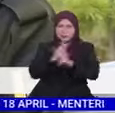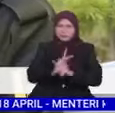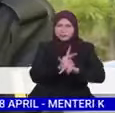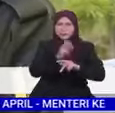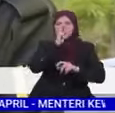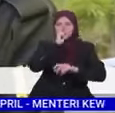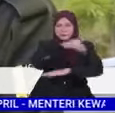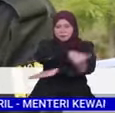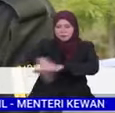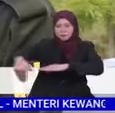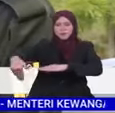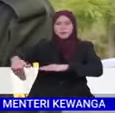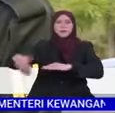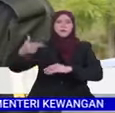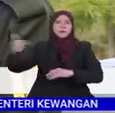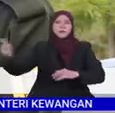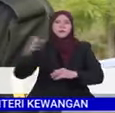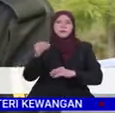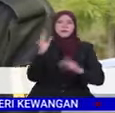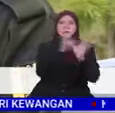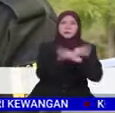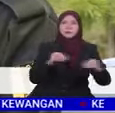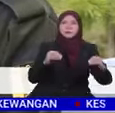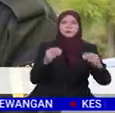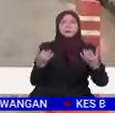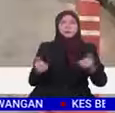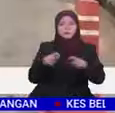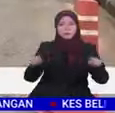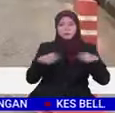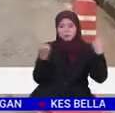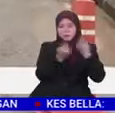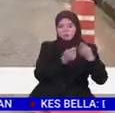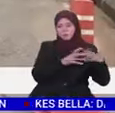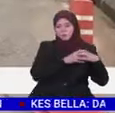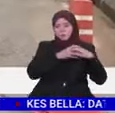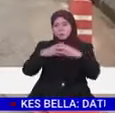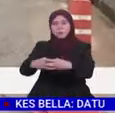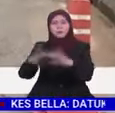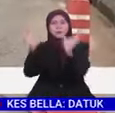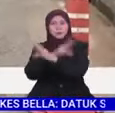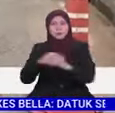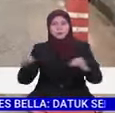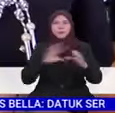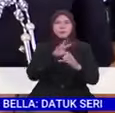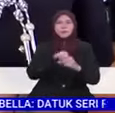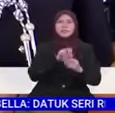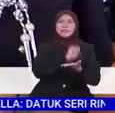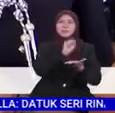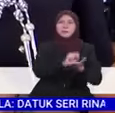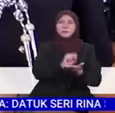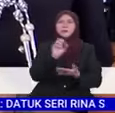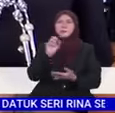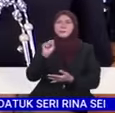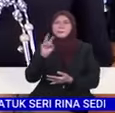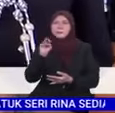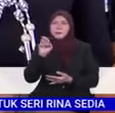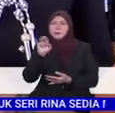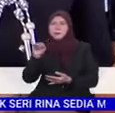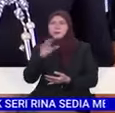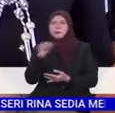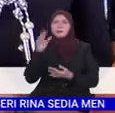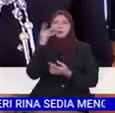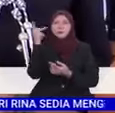cetakan ini tiga Batalyon PG telah pun bertanya di Sarawak termasuk di sibum iri dan kucing data Suzanne